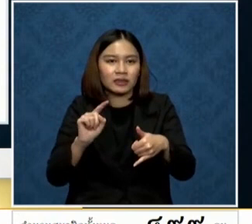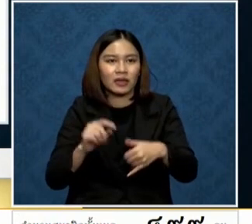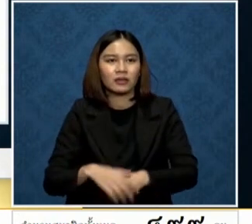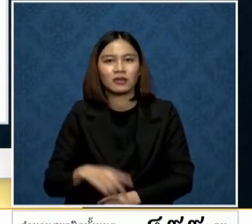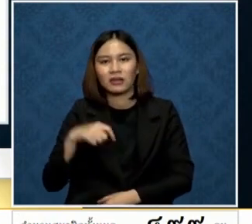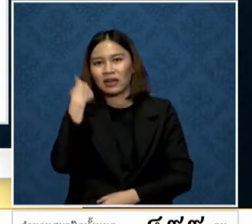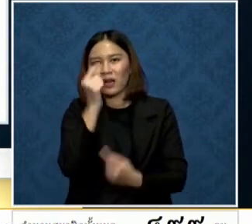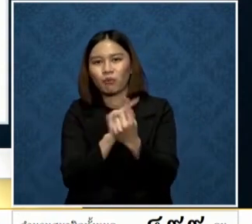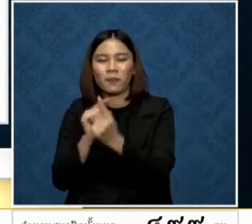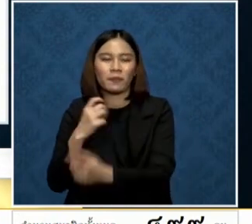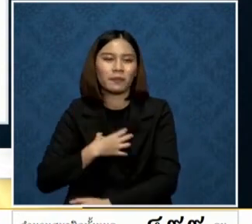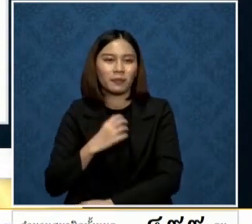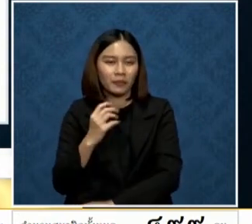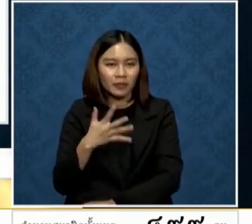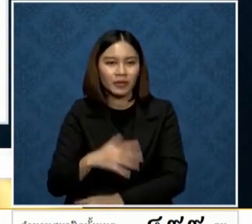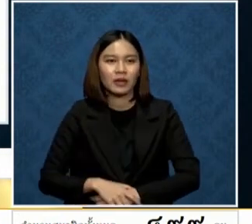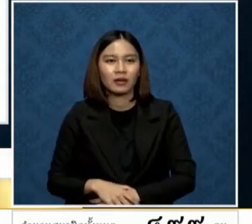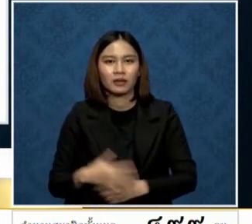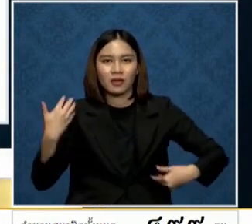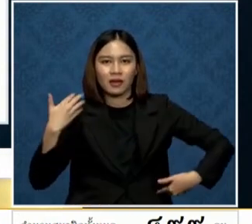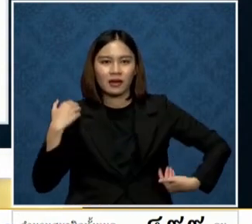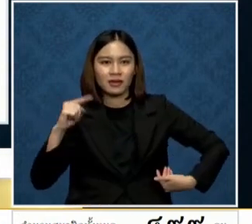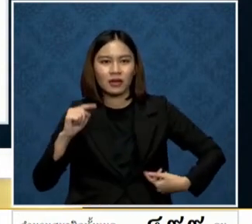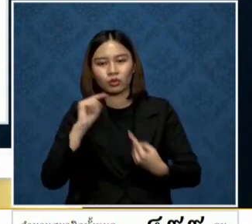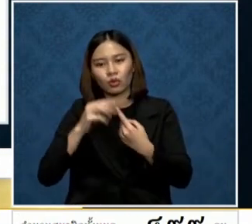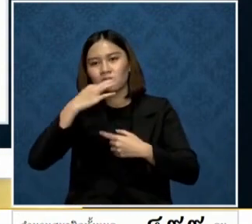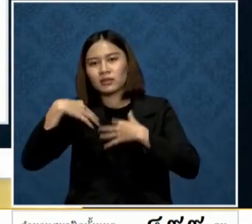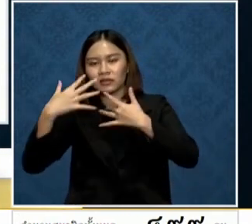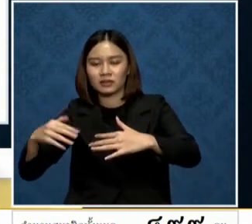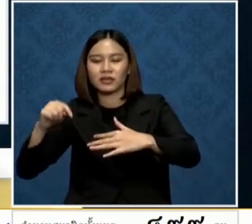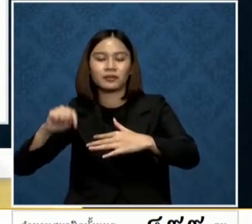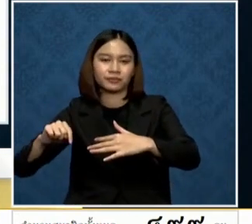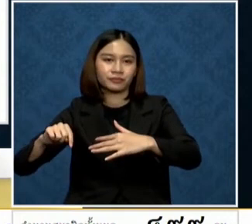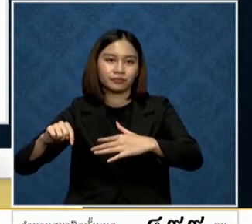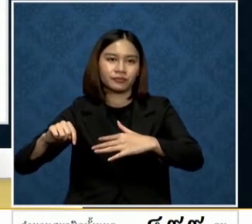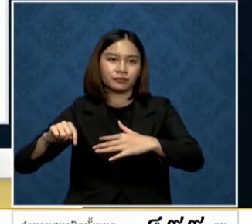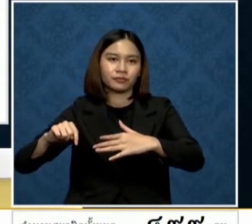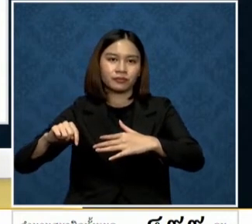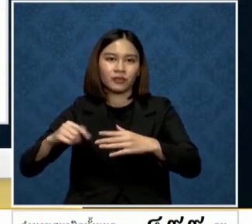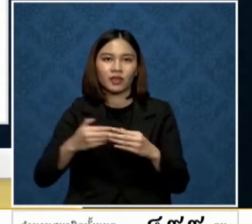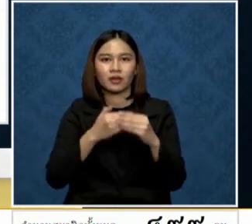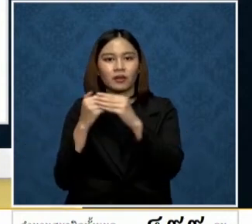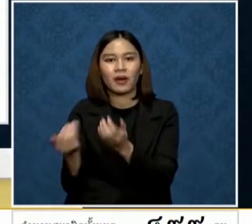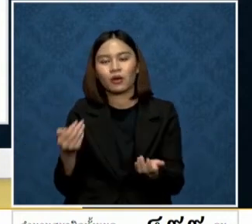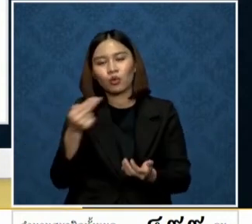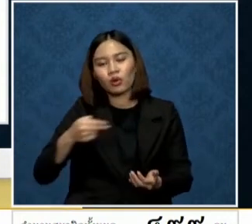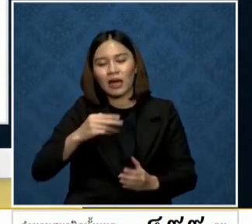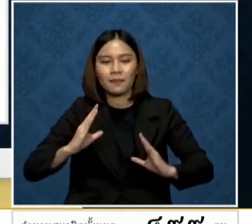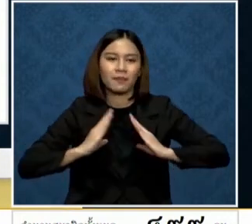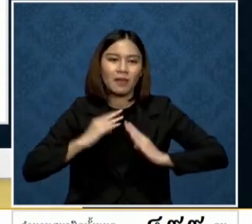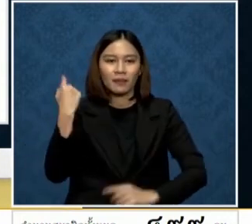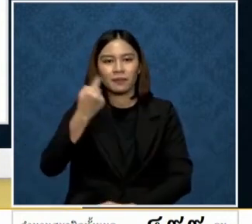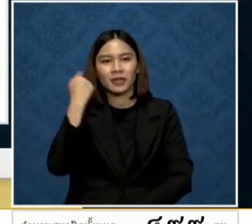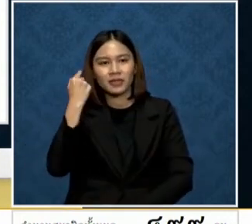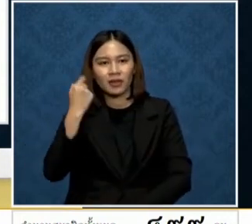ใครอยากจะเจอแน่นอนและนอกจากนั้นนะคะลิงที่นั่นยไปที่ชายหาดด้วยค่ะที่แหลมสมิหลาเราพาลูกหลานเราไปพักผ่อนไปนั่งเล่น